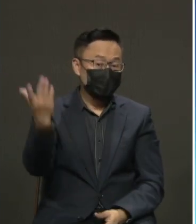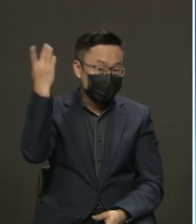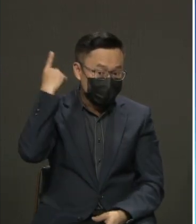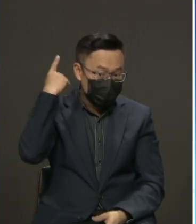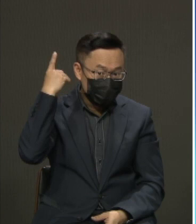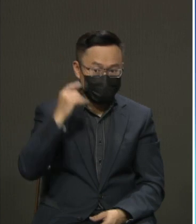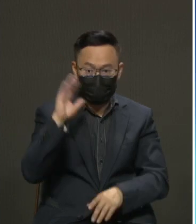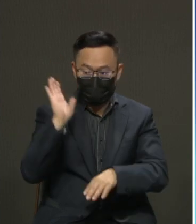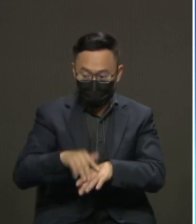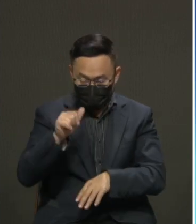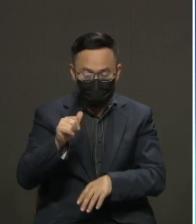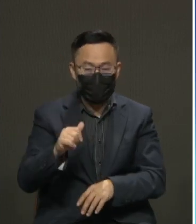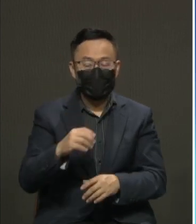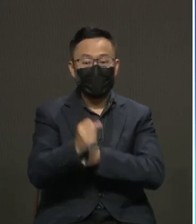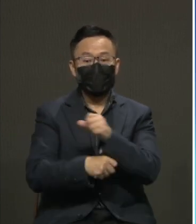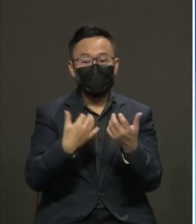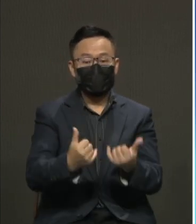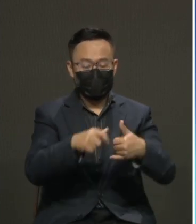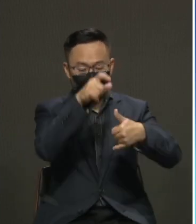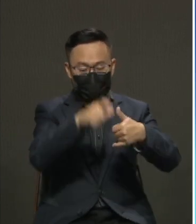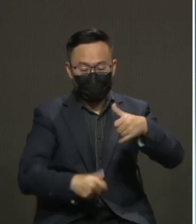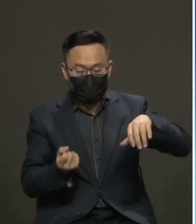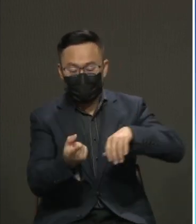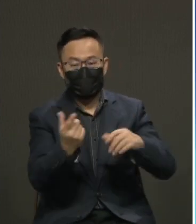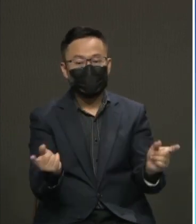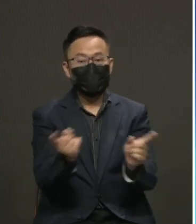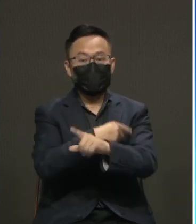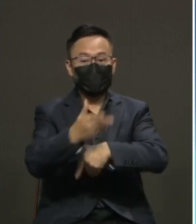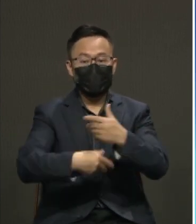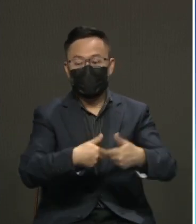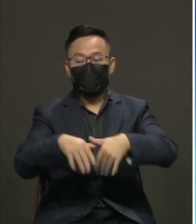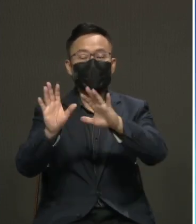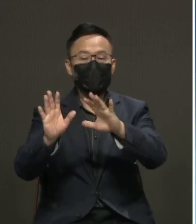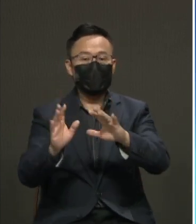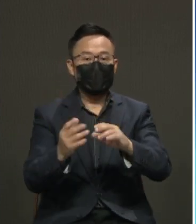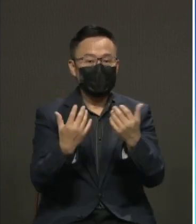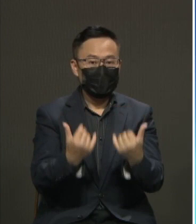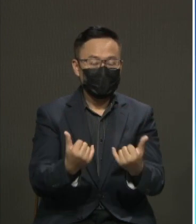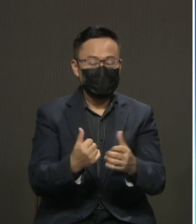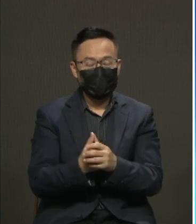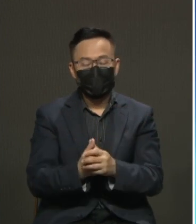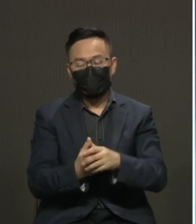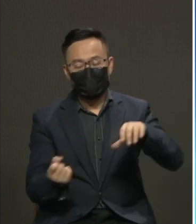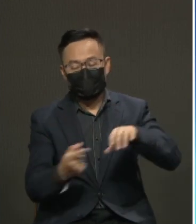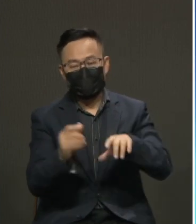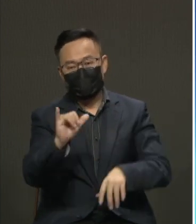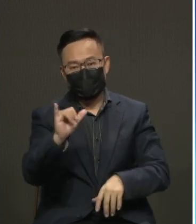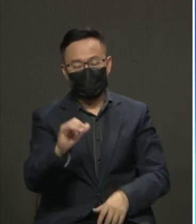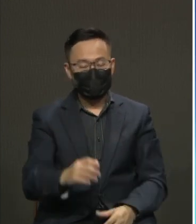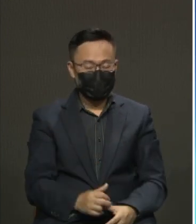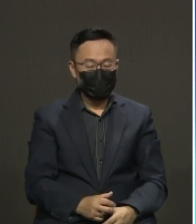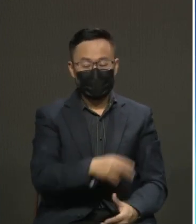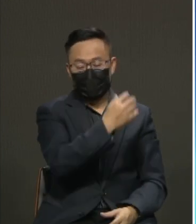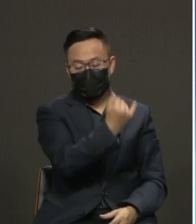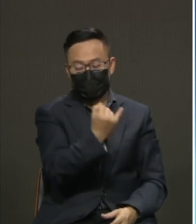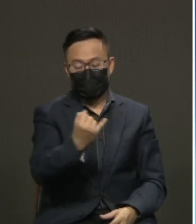ร้อนแรงมาพอฤดูกาลนี้มีการเปลี่ยนแปลงไปก็อย่างที่เห็นนะคะก็หวังว่าพวกเขาจะกลับมาคืนสู่ฟอร์มได้ไวๆนะคะแต่มีอยู่อีกทีมนึงอ่ะคุณผู้ชมที่ฟอร์ม